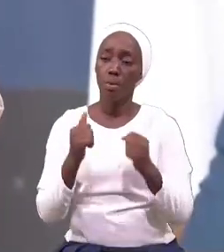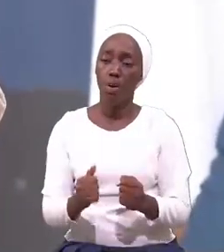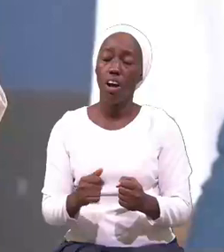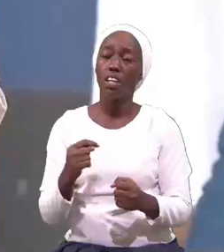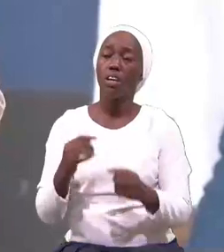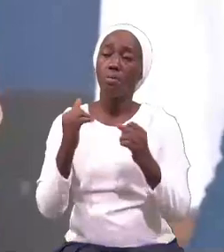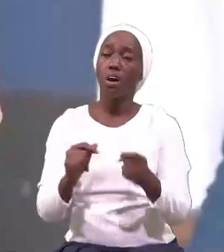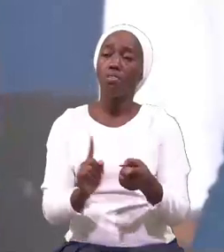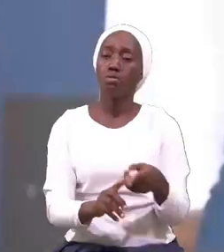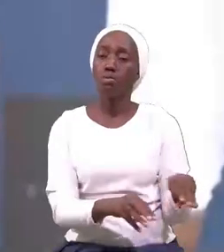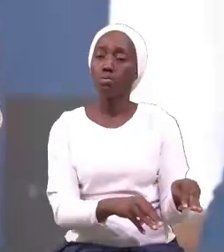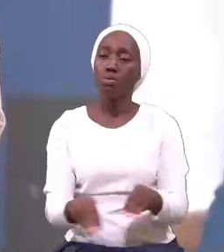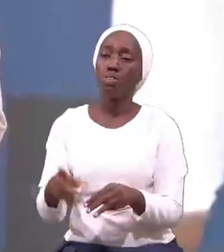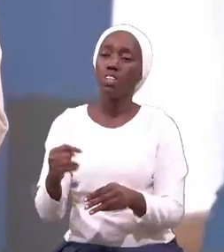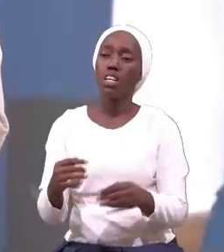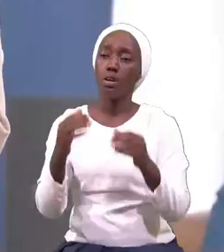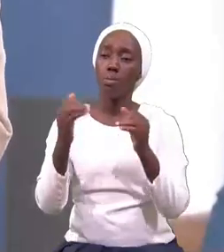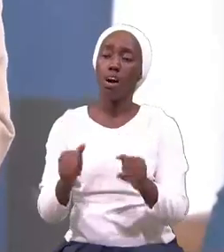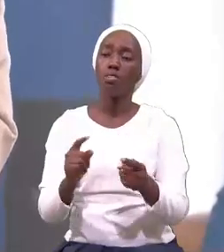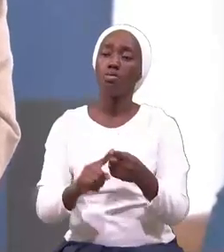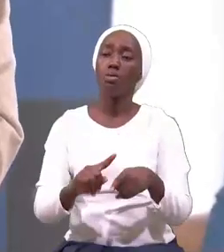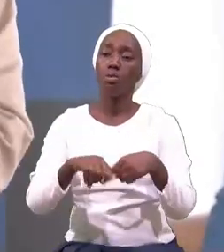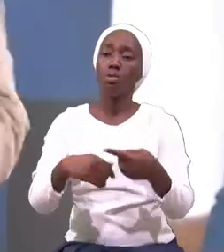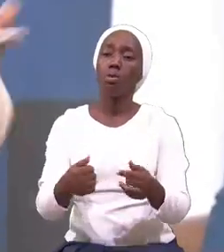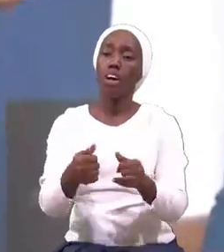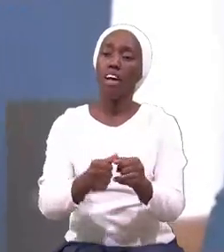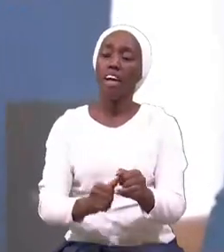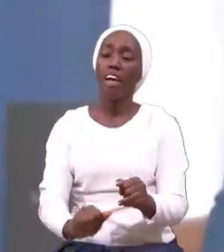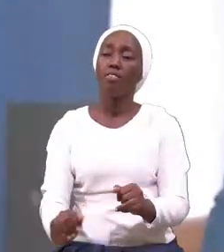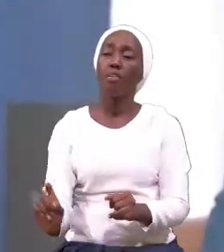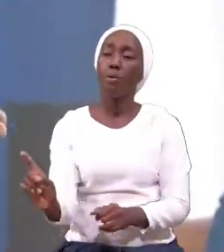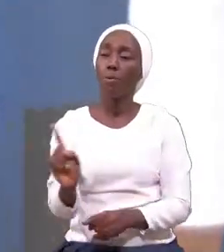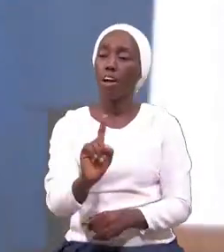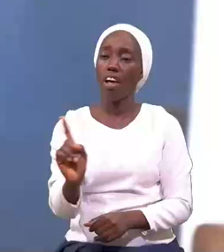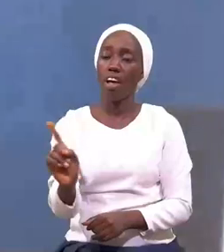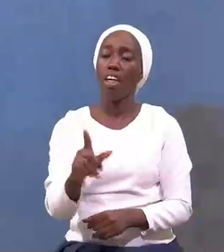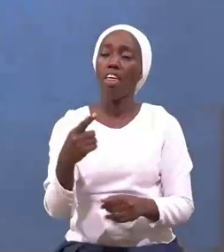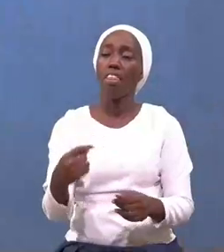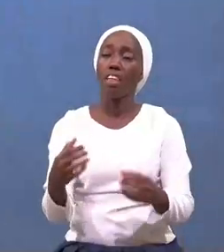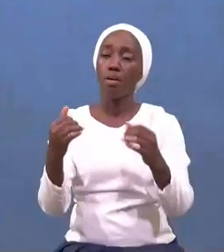pour avancer. La puissance pour aller partout.